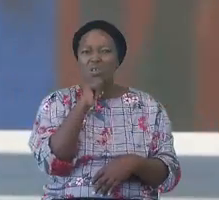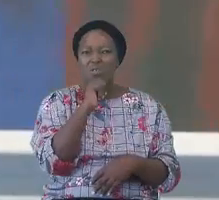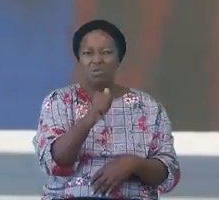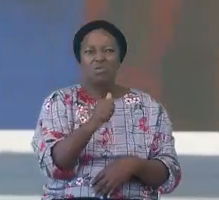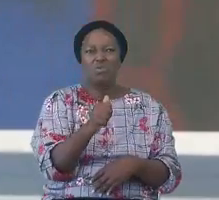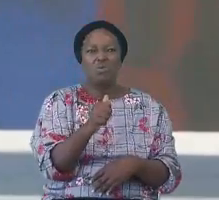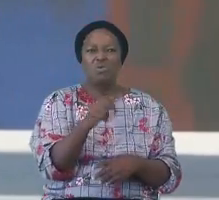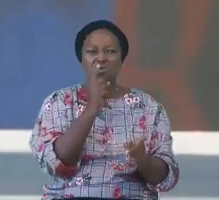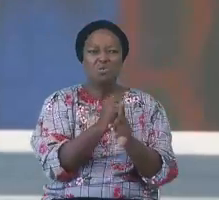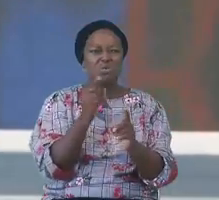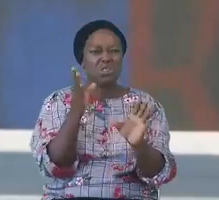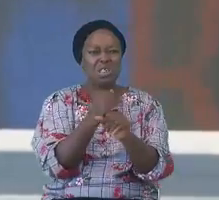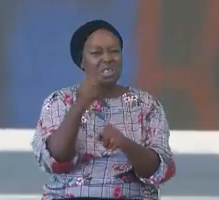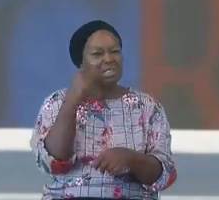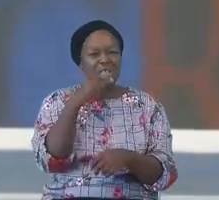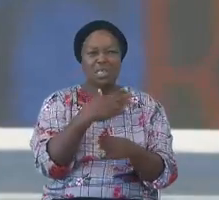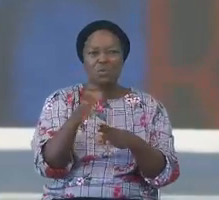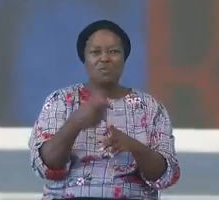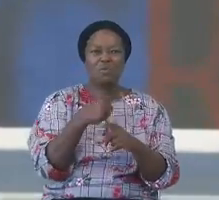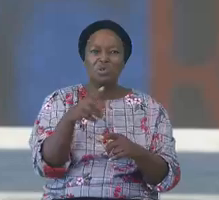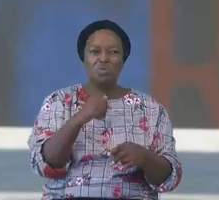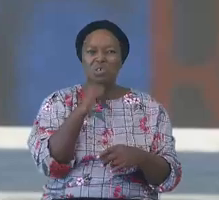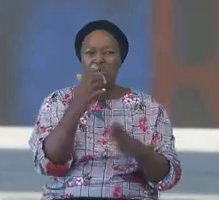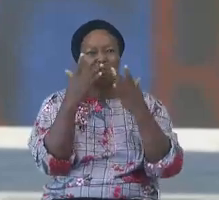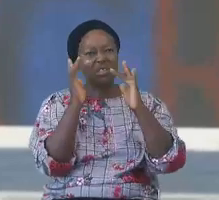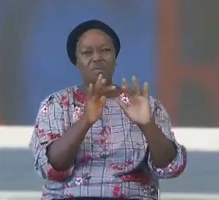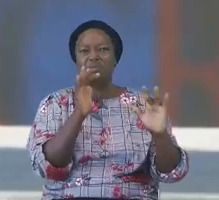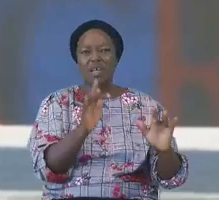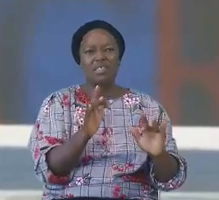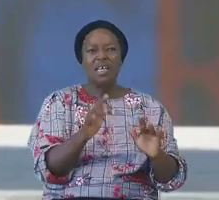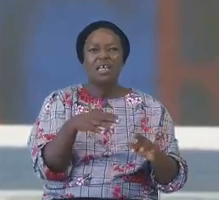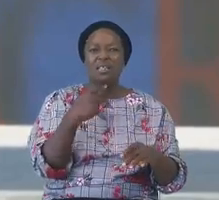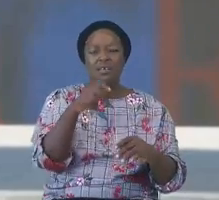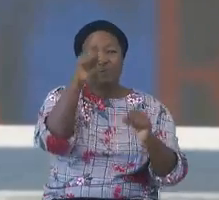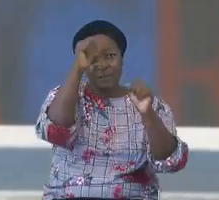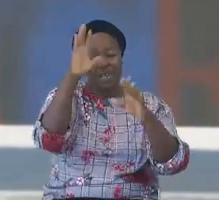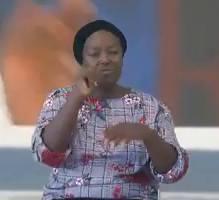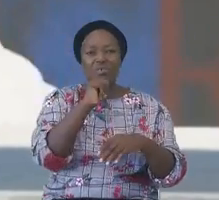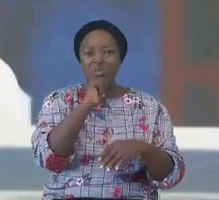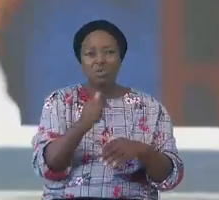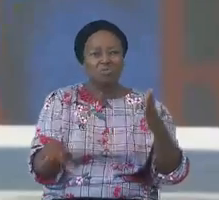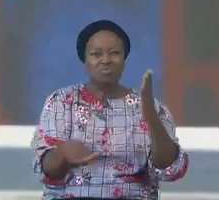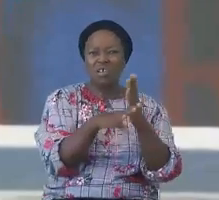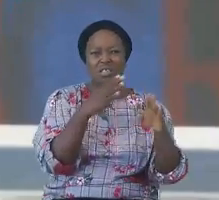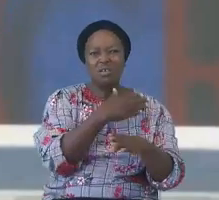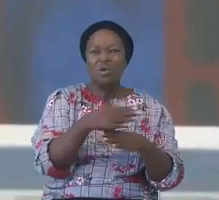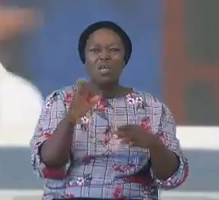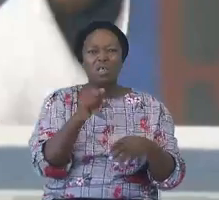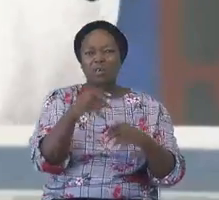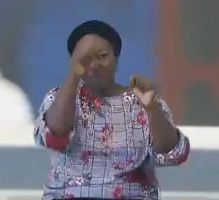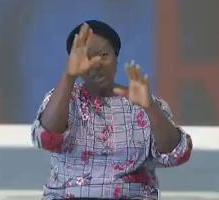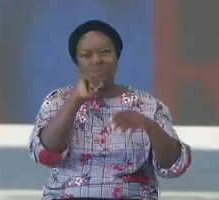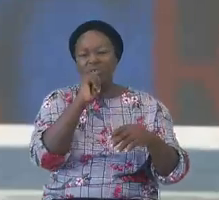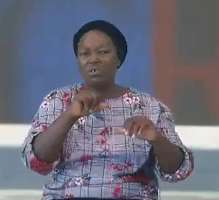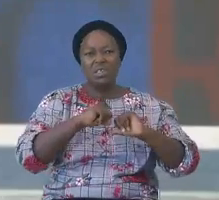Père ne va pas négliger. Le Père ne va pas mépriser. Le Père ne va pas